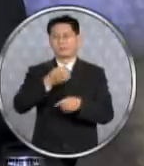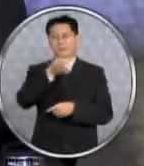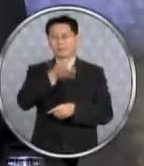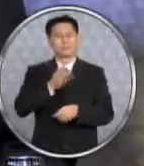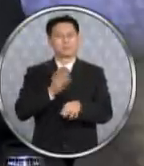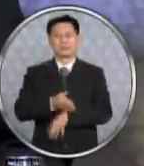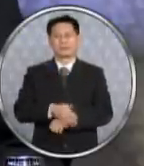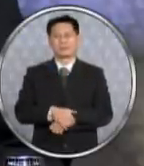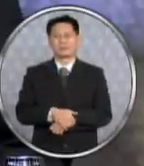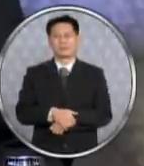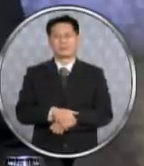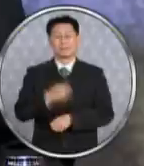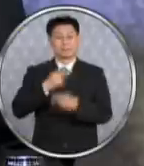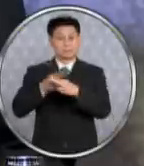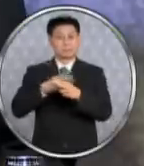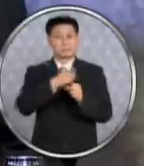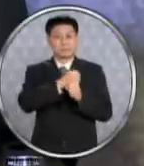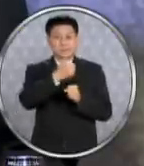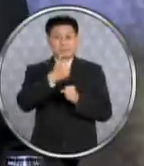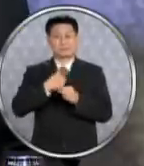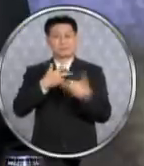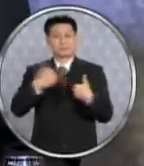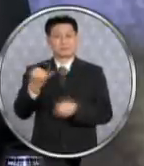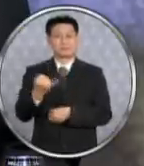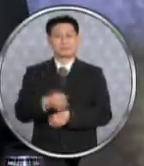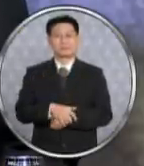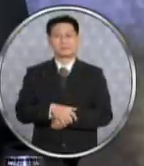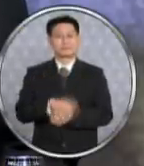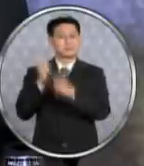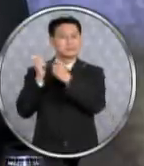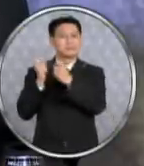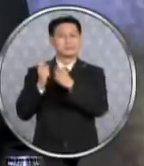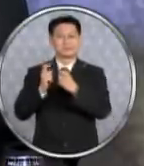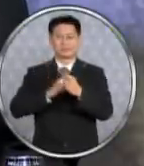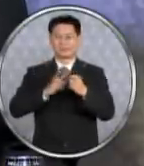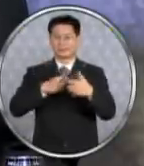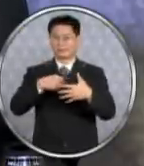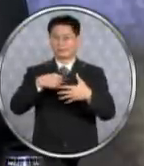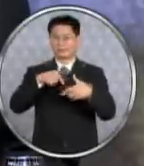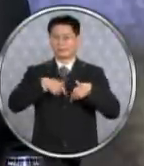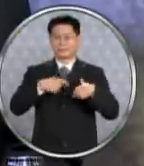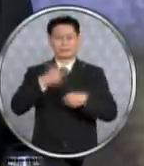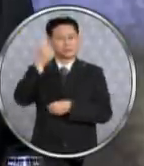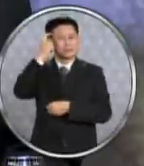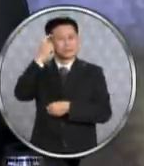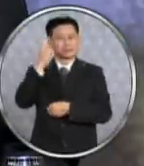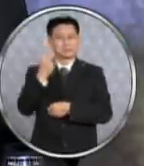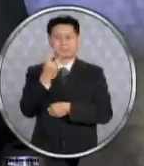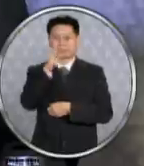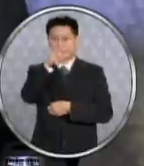了。我相信马主席和蔡主席最近心里面一定会想到两个